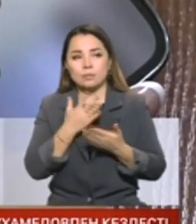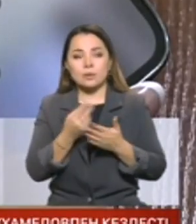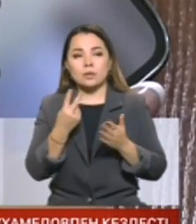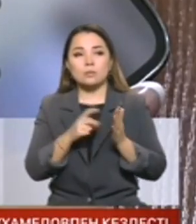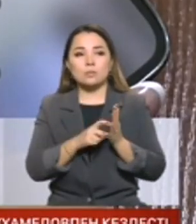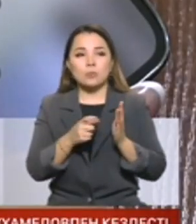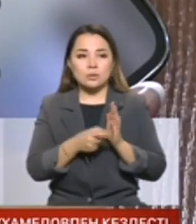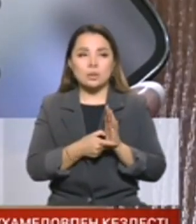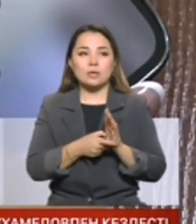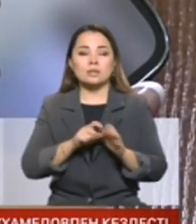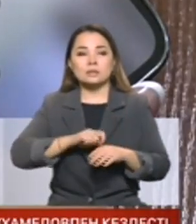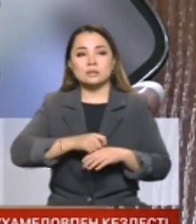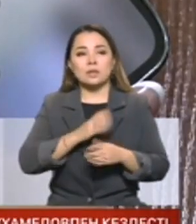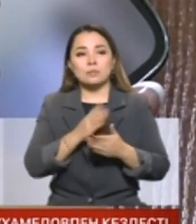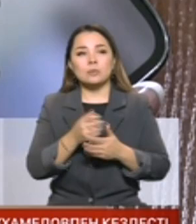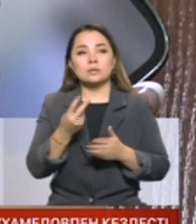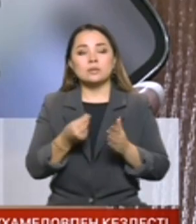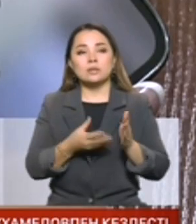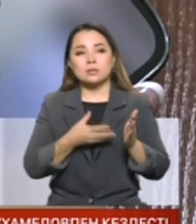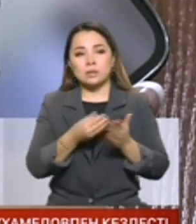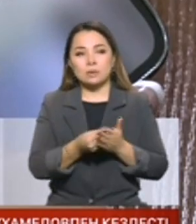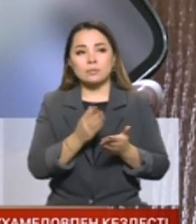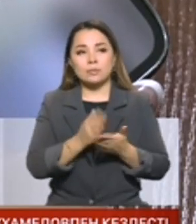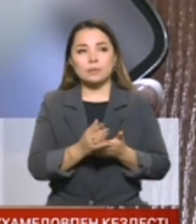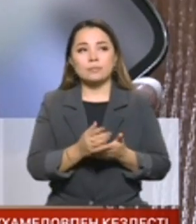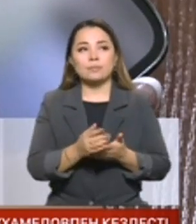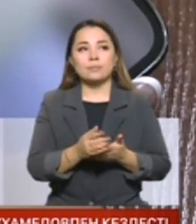бөлмелі үй қандала бар. Қаншаға олайсыз?